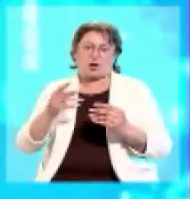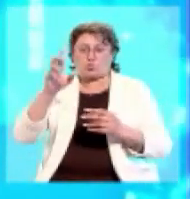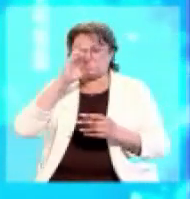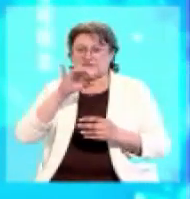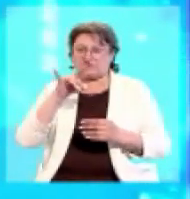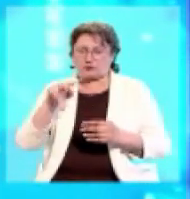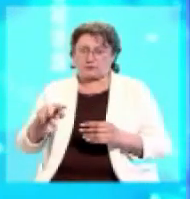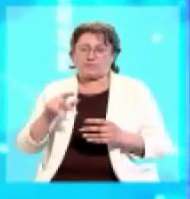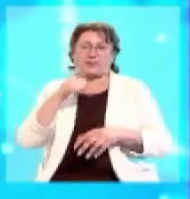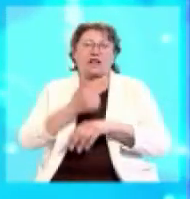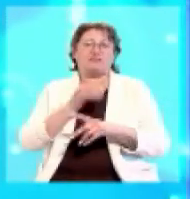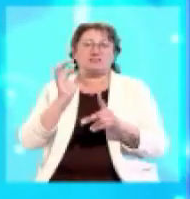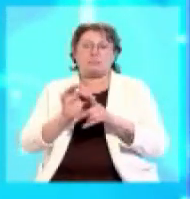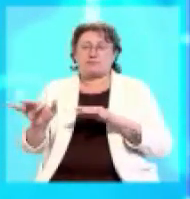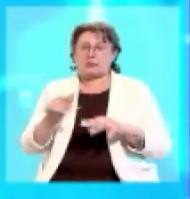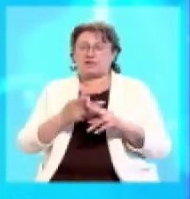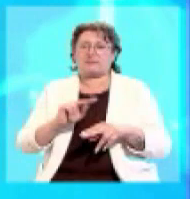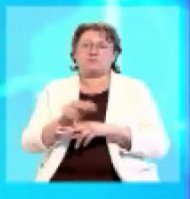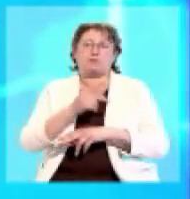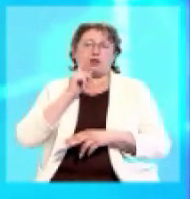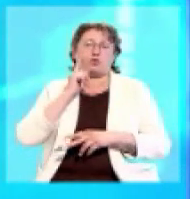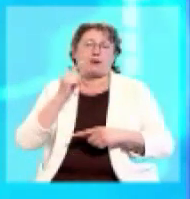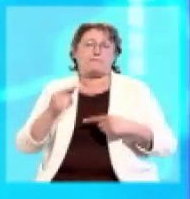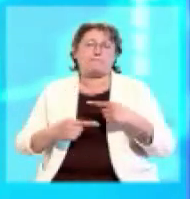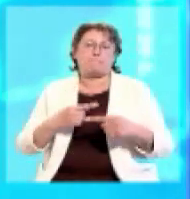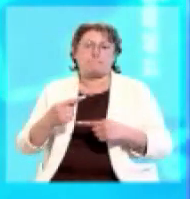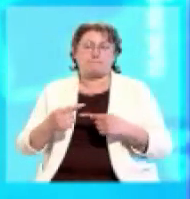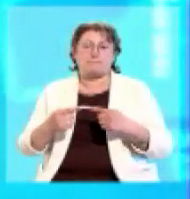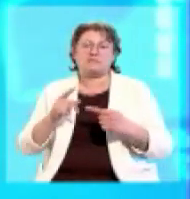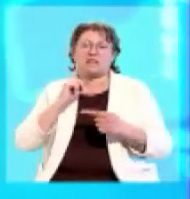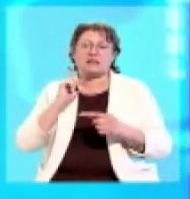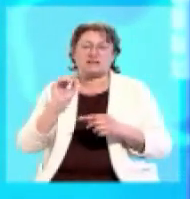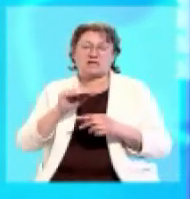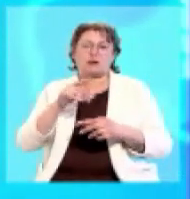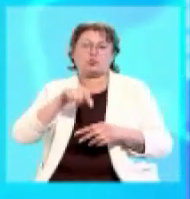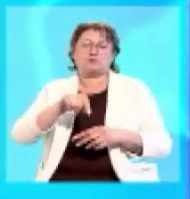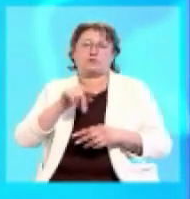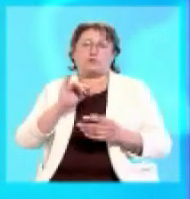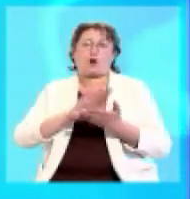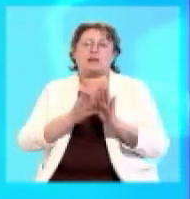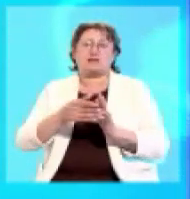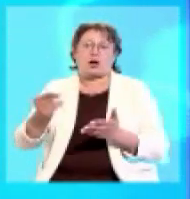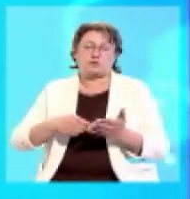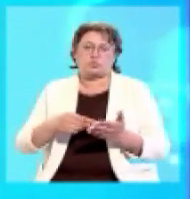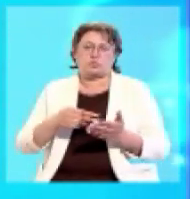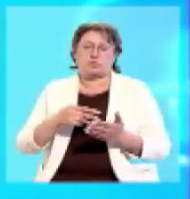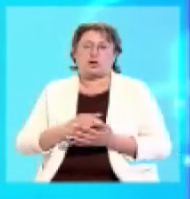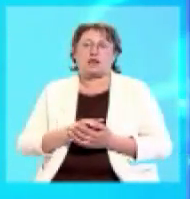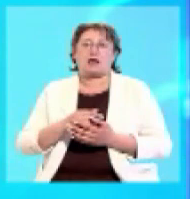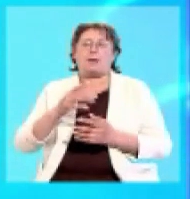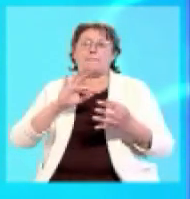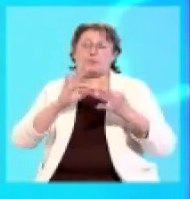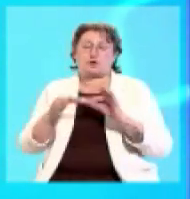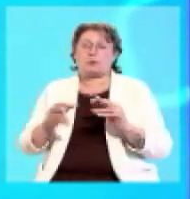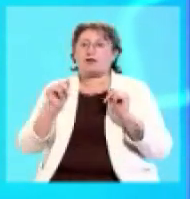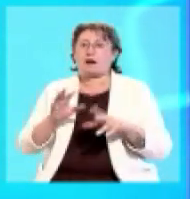символов. Основная цель мероприятия – это воспитание молодого пополнения и солдат, служащих по контракту в духе патриотизма.